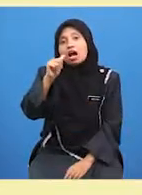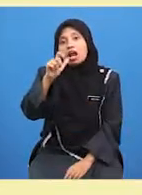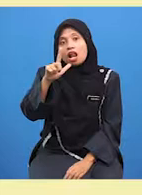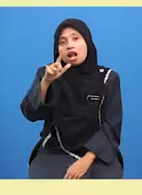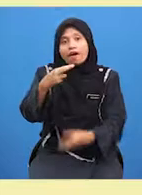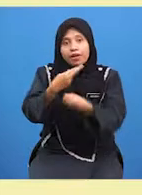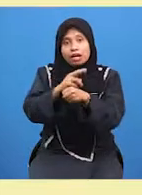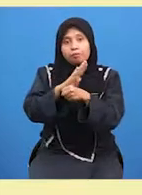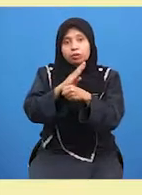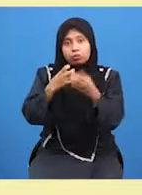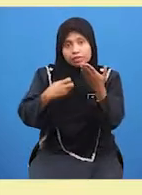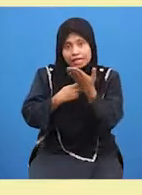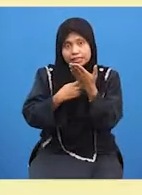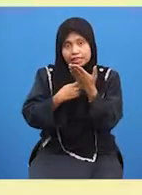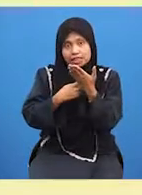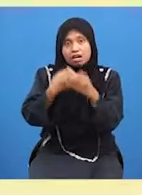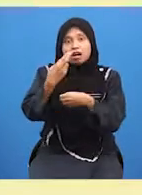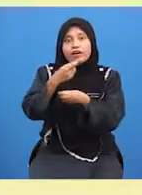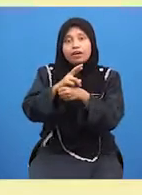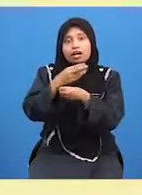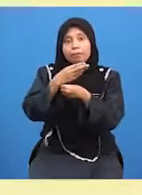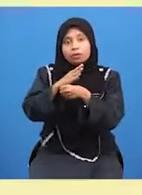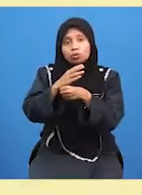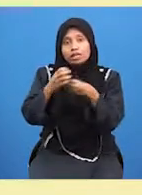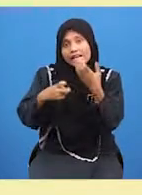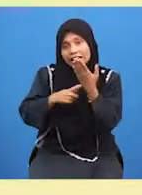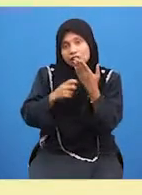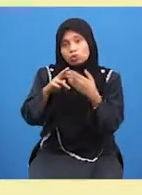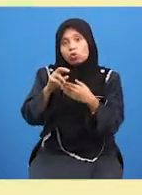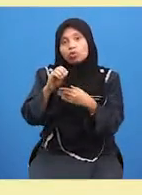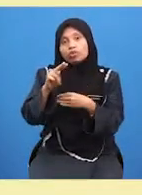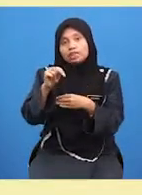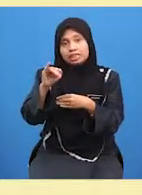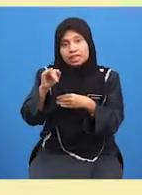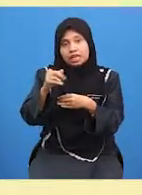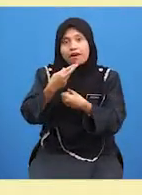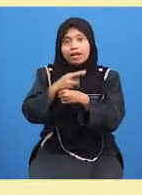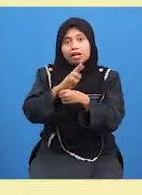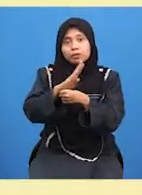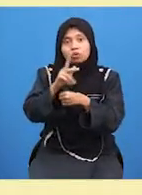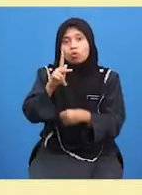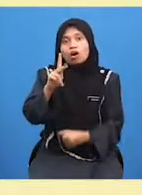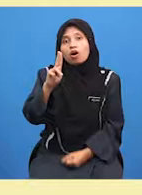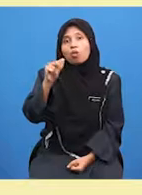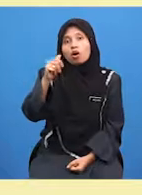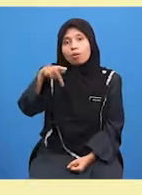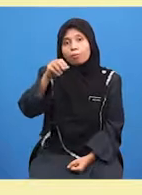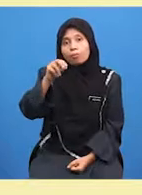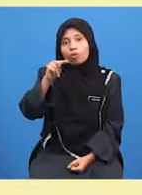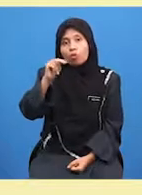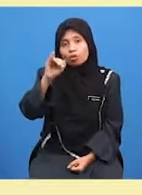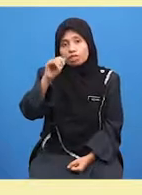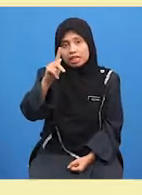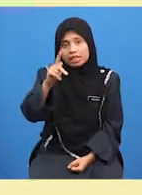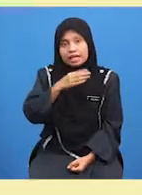bentuk elektrik, reka bentuk elektronik, reka bentuk aquaponik dan yang terakhir ialah reka